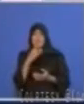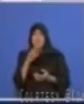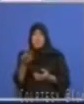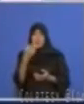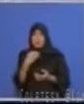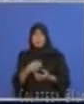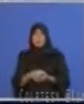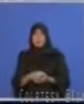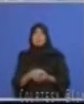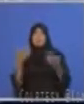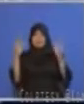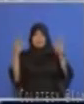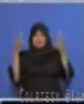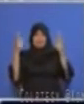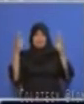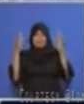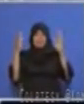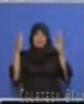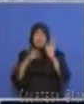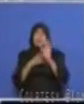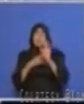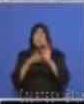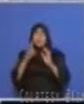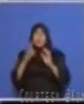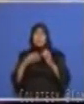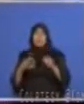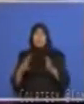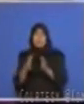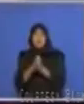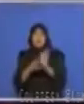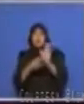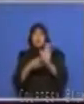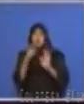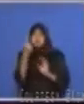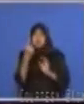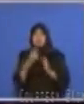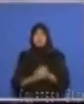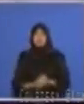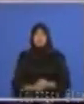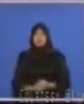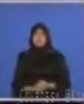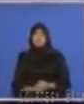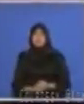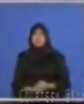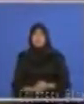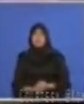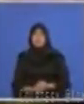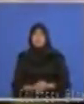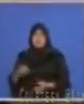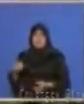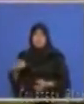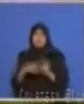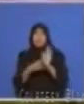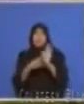baik kita boleh Tepuk tangan untuk calon wakil gubernur nomor s dan nomor urut du Pak Tanri Bali mohon Anda kini giliran anda